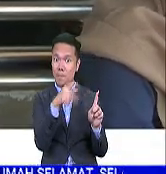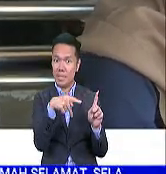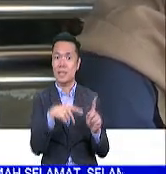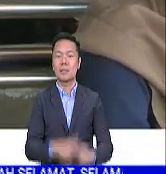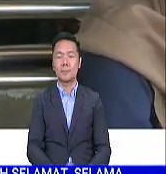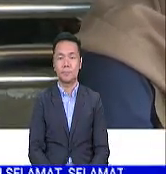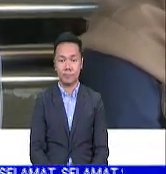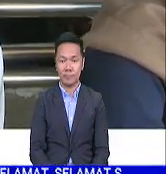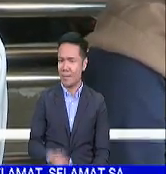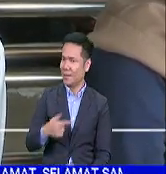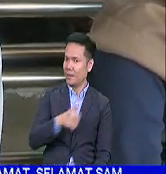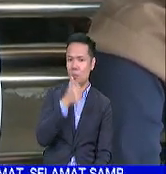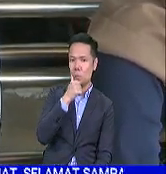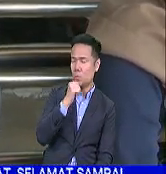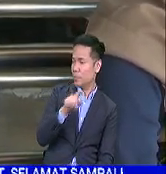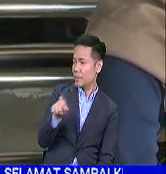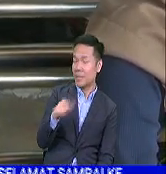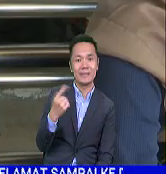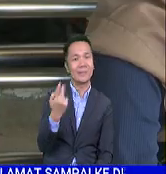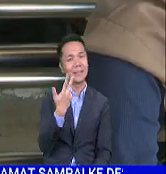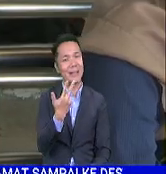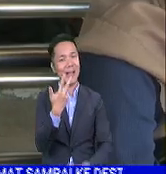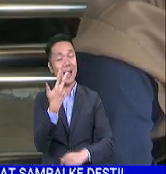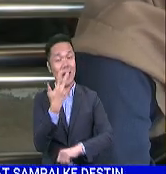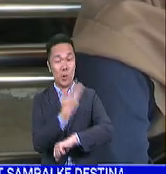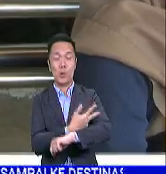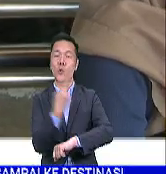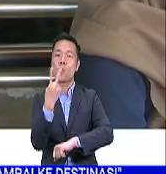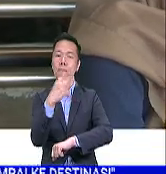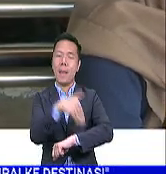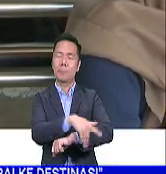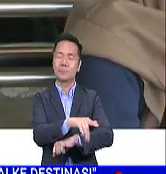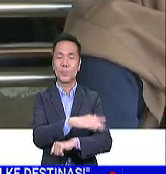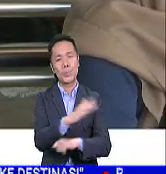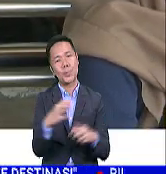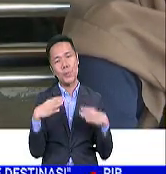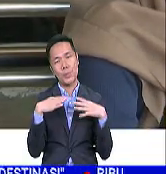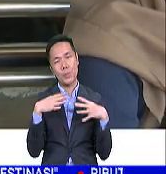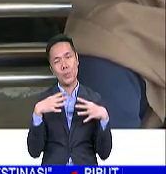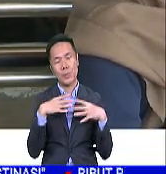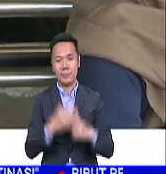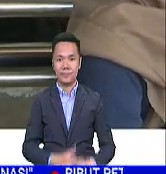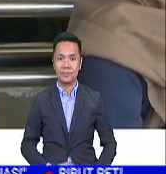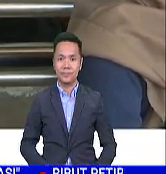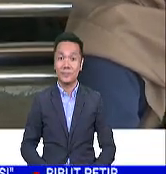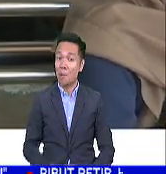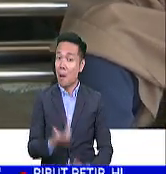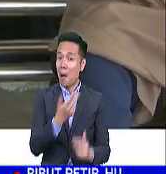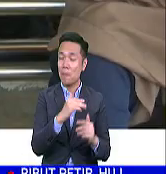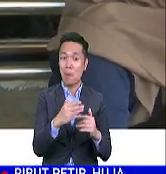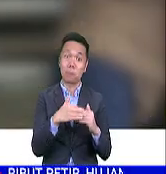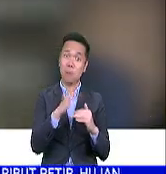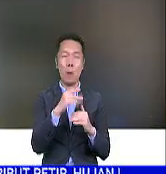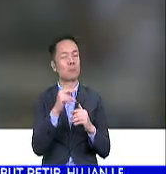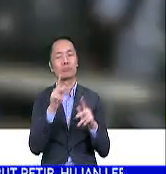Jadi berapa orang? Berapa hari? 3 hari 2 malam saja. Dia boleh menyemarakkan lagi lah setiap pelancongan ni.